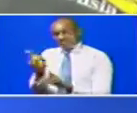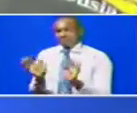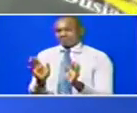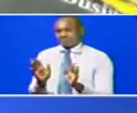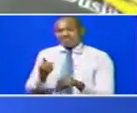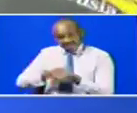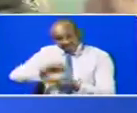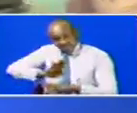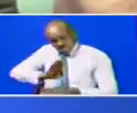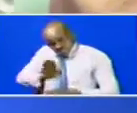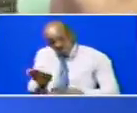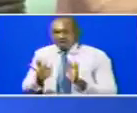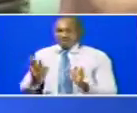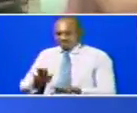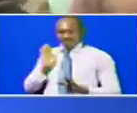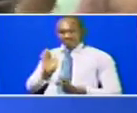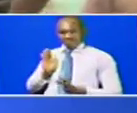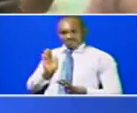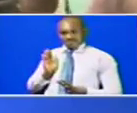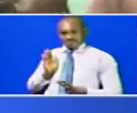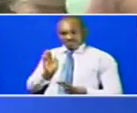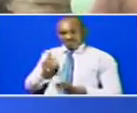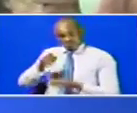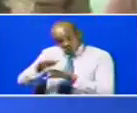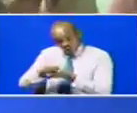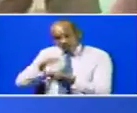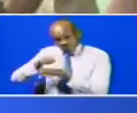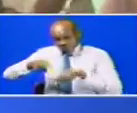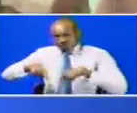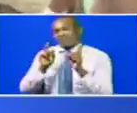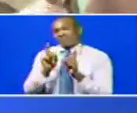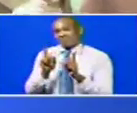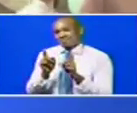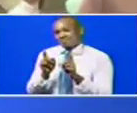gari utaipatia ile thrust ya kwenda mbele. Alafu kisha mwendo wake utapungua wenyewe. Alafu, na